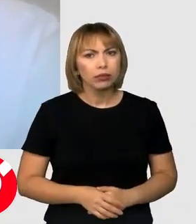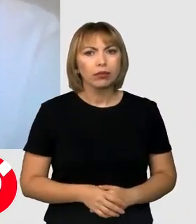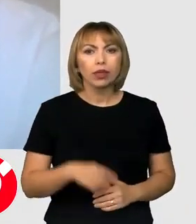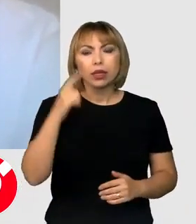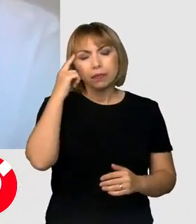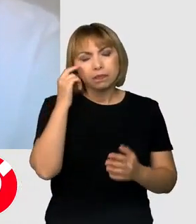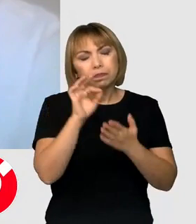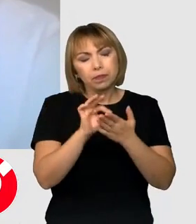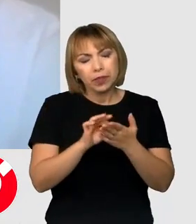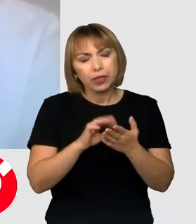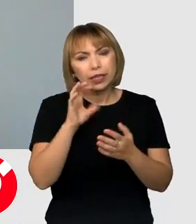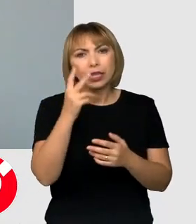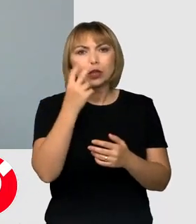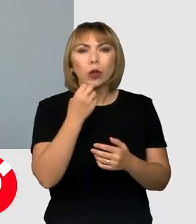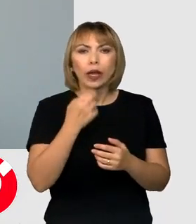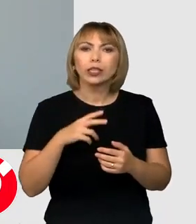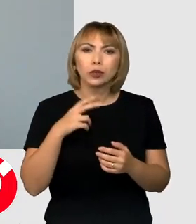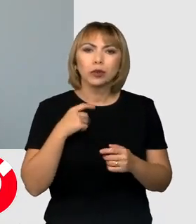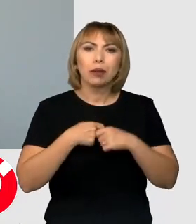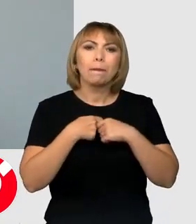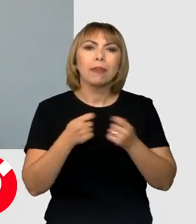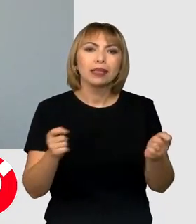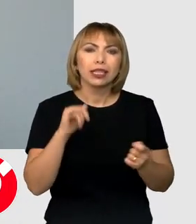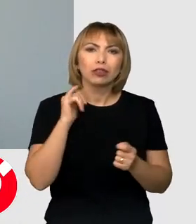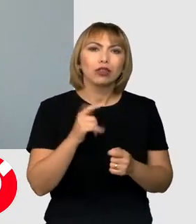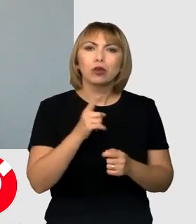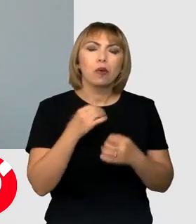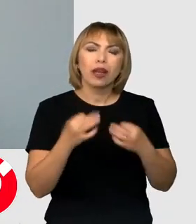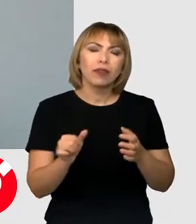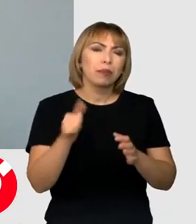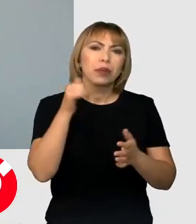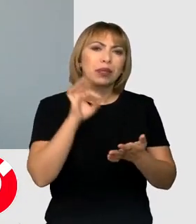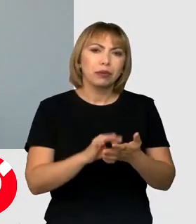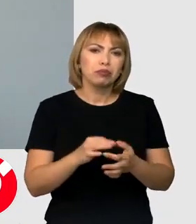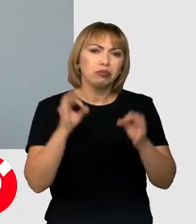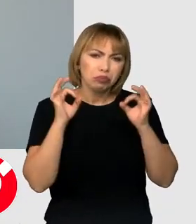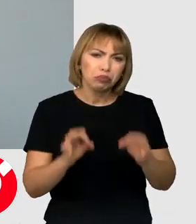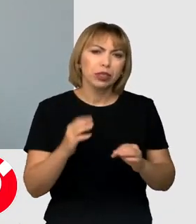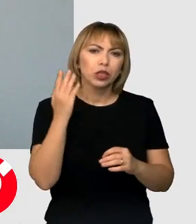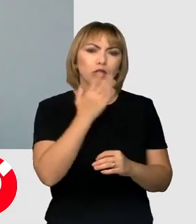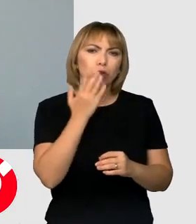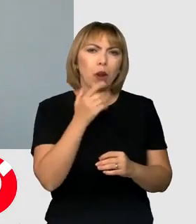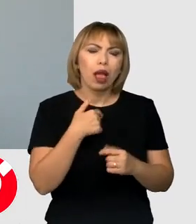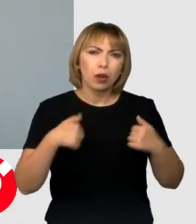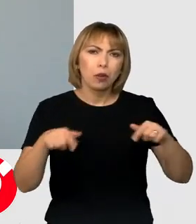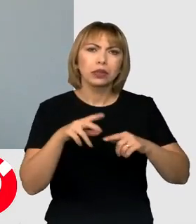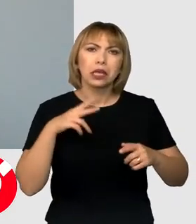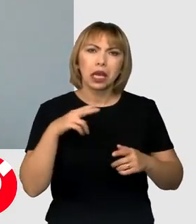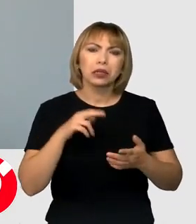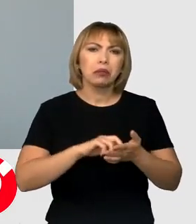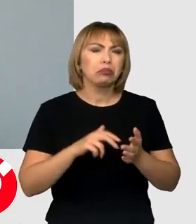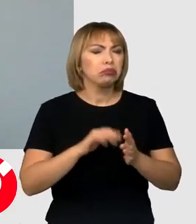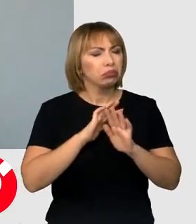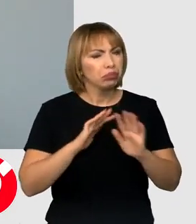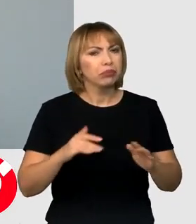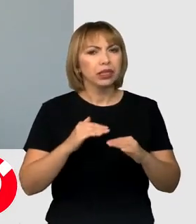Ținând cont că de 2 ani suntem în pandemie și nu ar fi prima dată, categoric școala noastră este